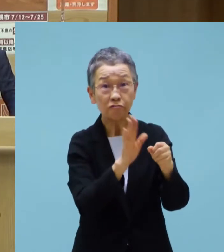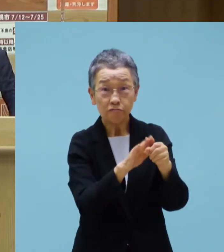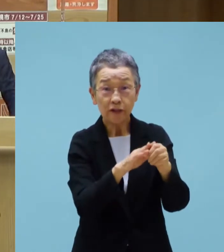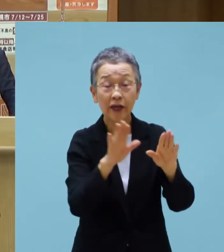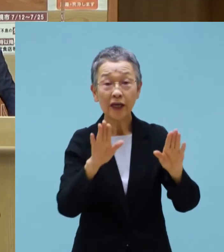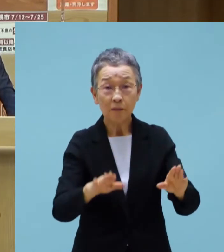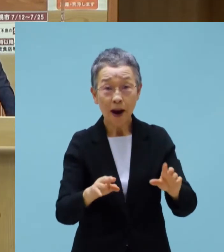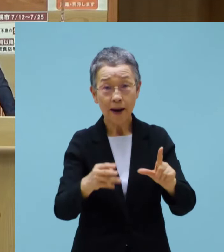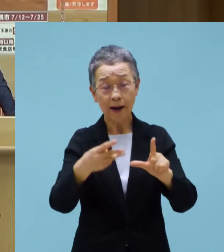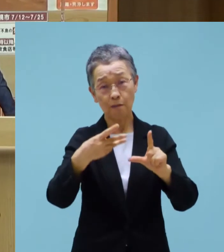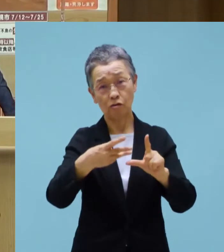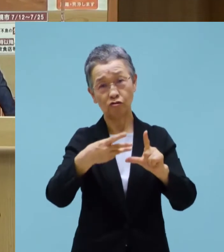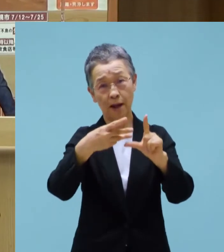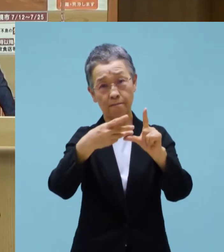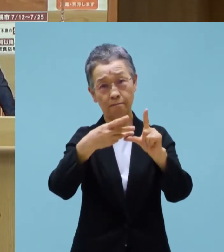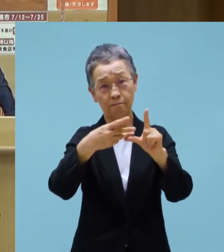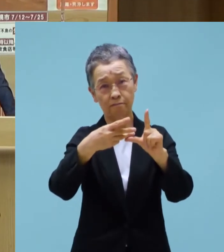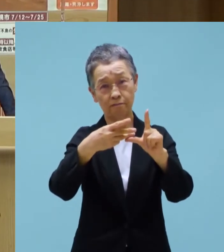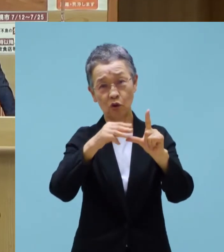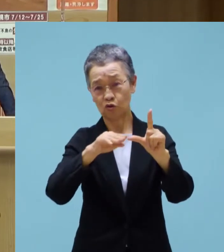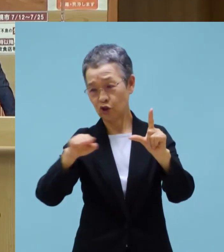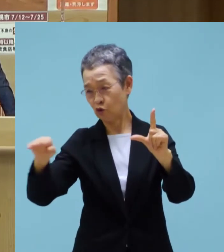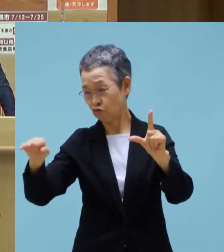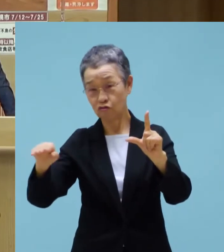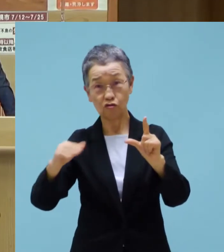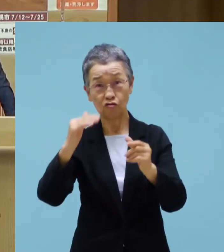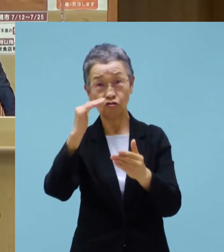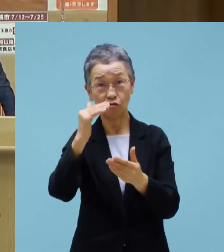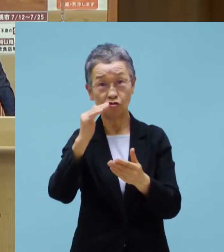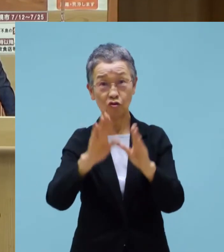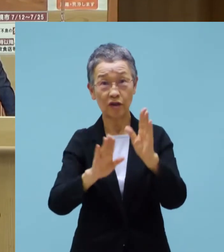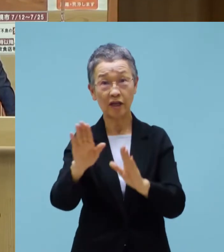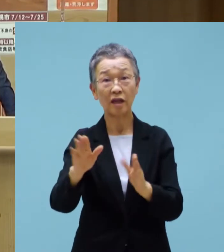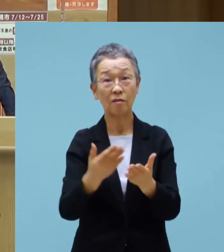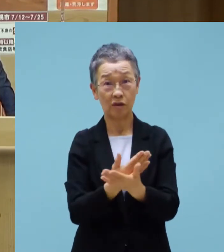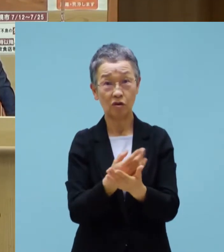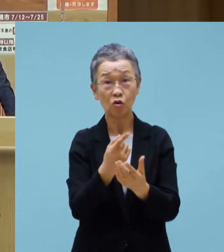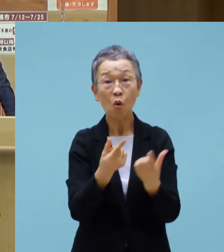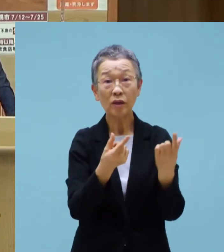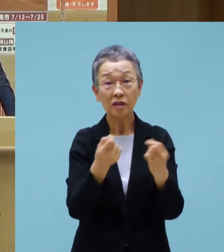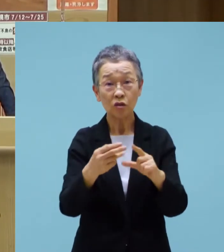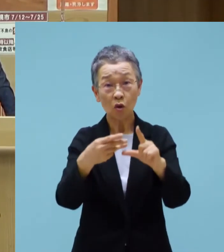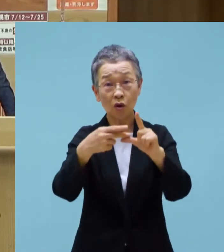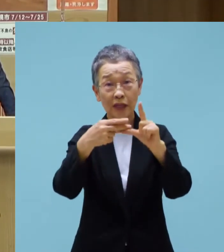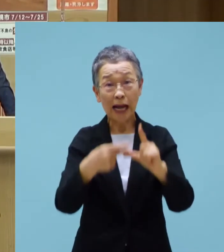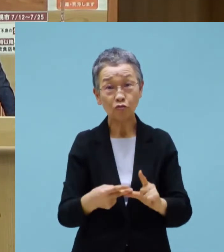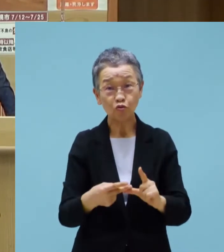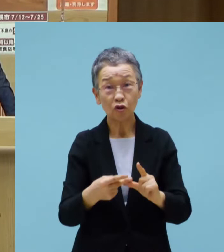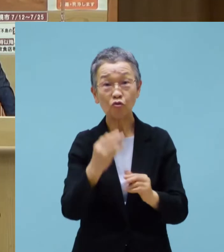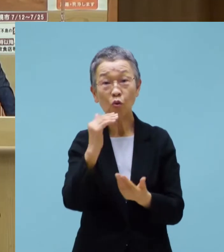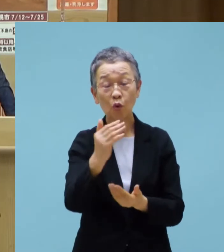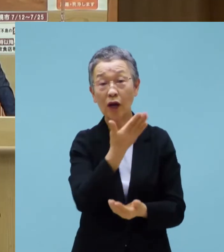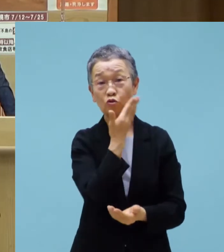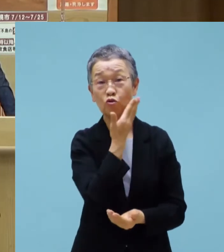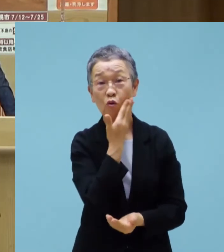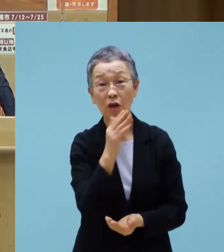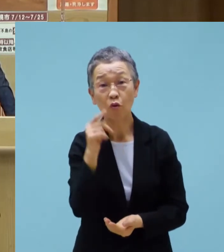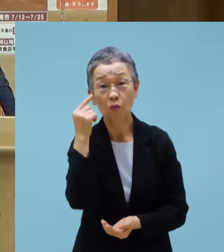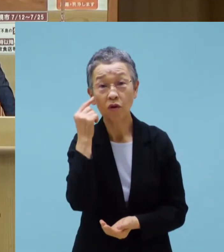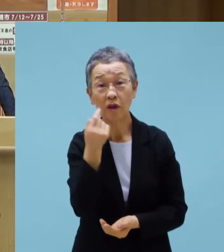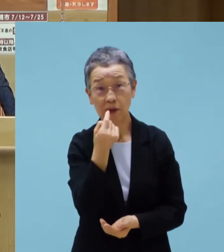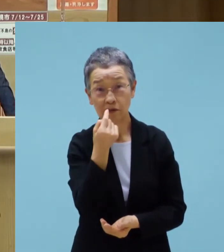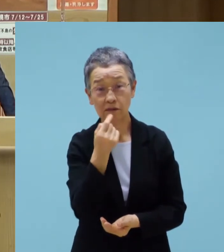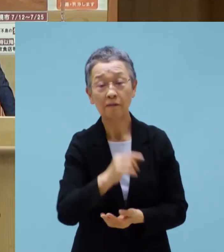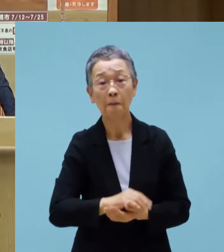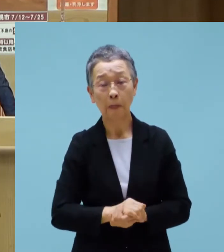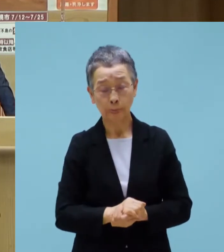の水準という状況になってますので、ここがしっかり下がってくるということが重要です、はい、 そうする